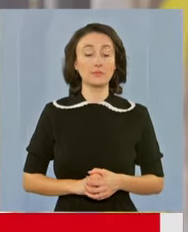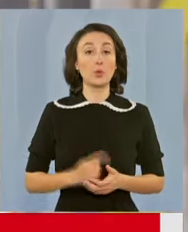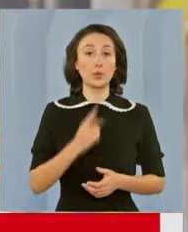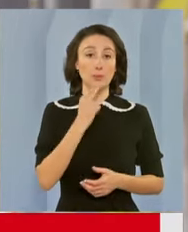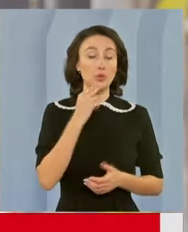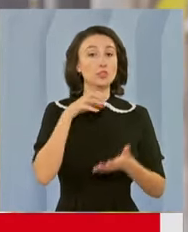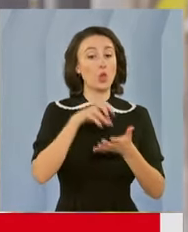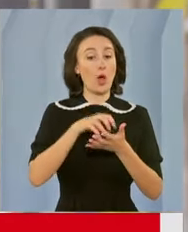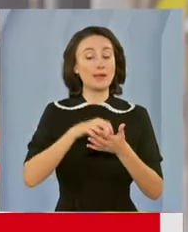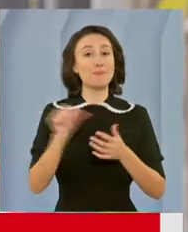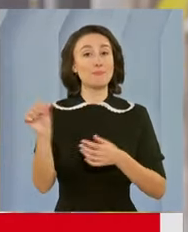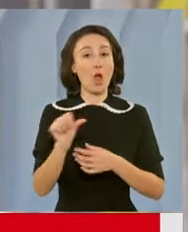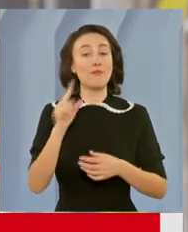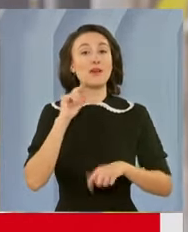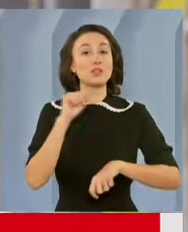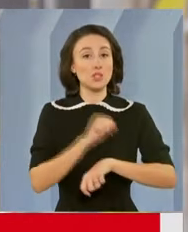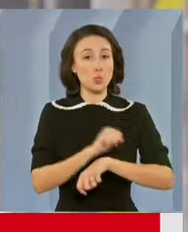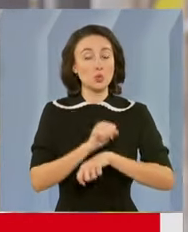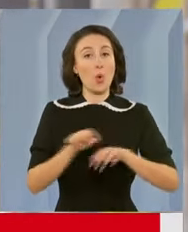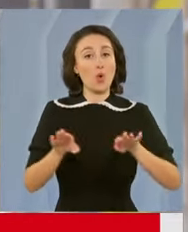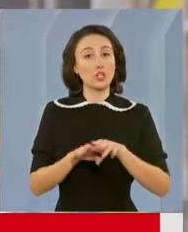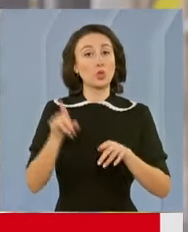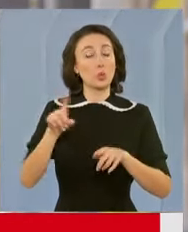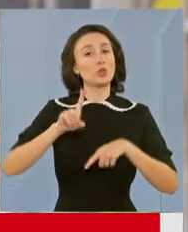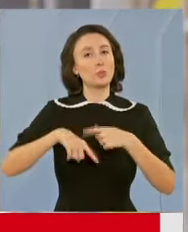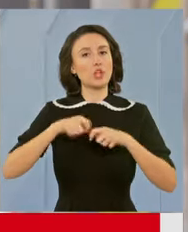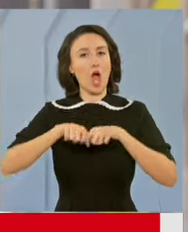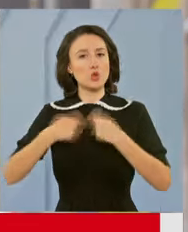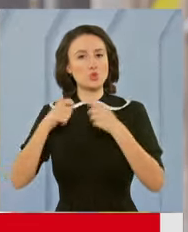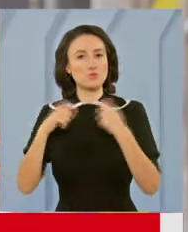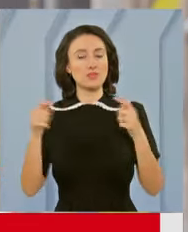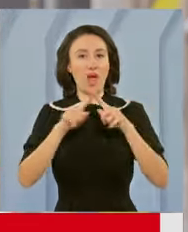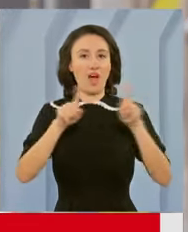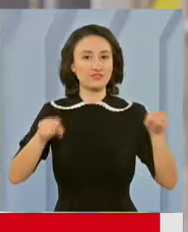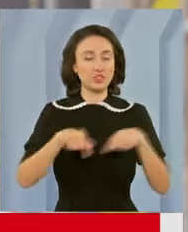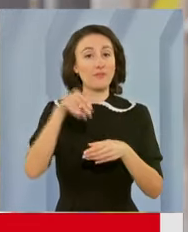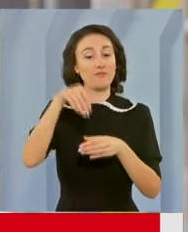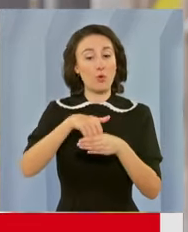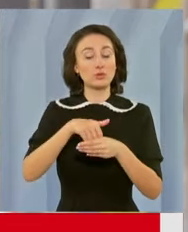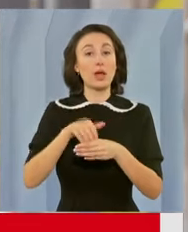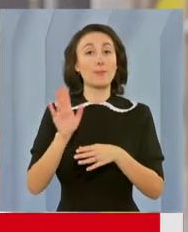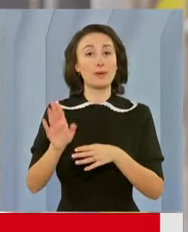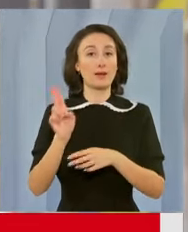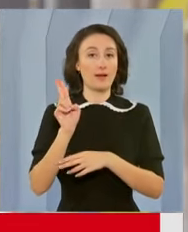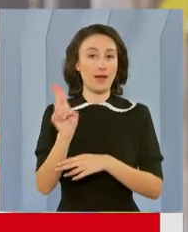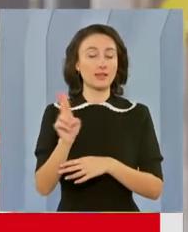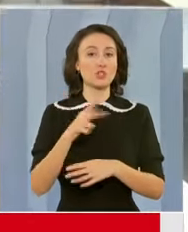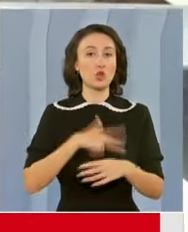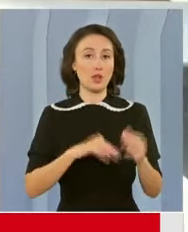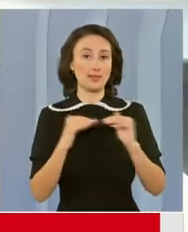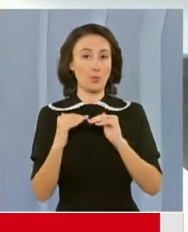Un polițist local din Prahova a fost reținut chiar de colegii săi după ce a rupt mai multe afișe electorale care aparțineau candidaților